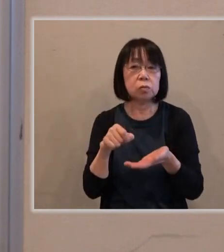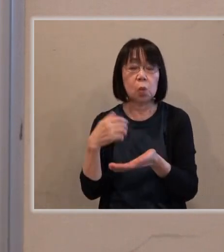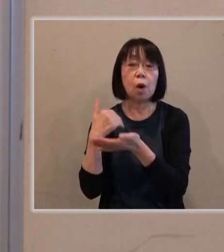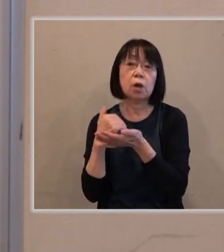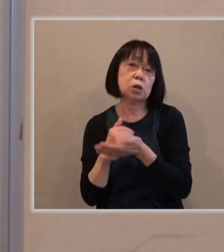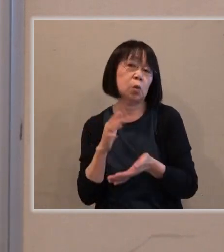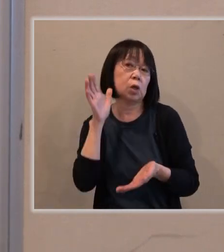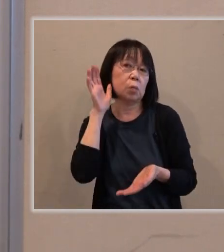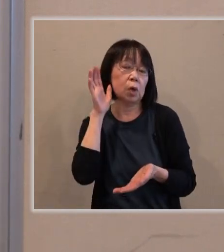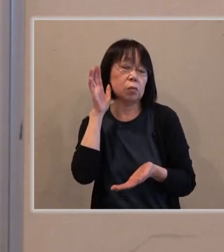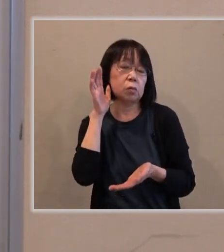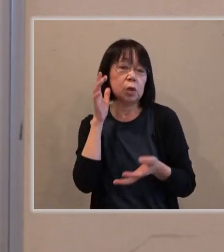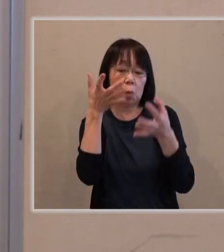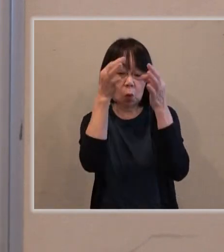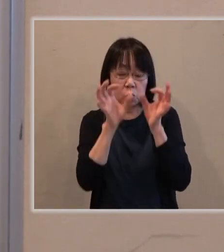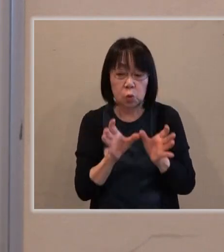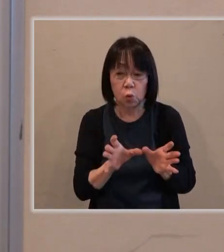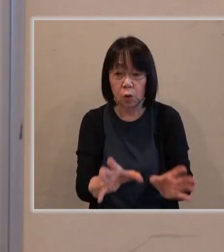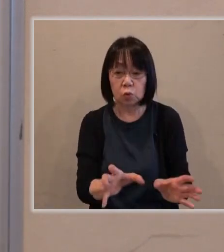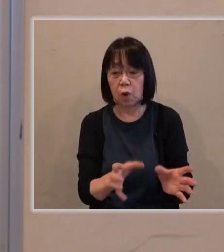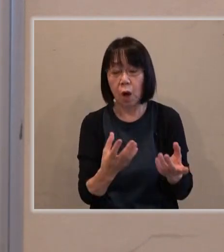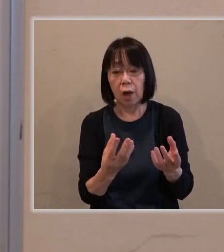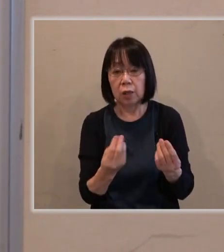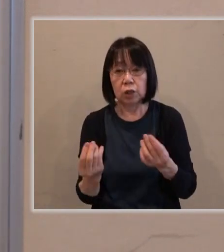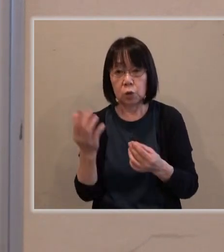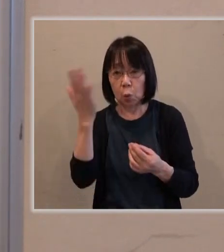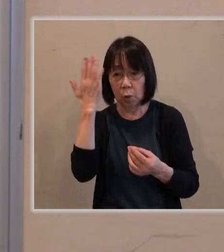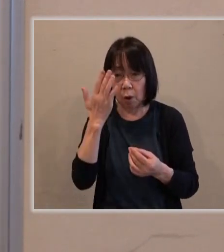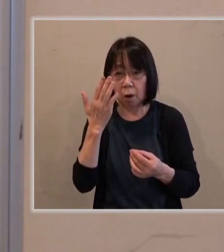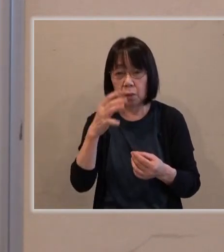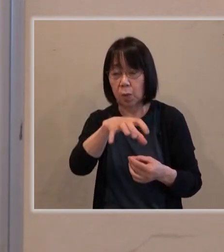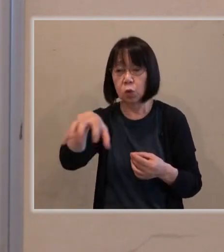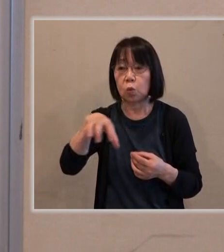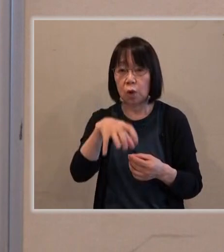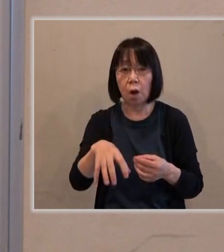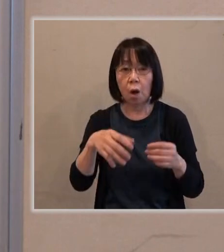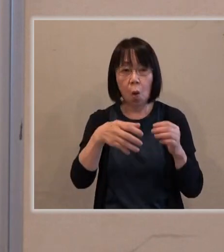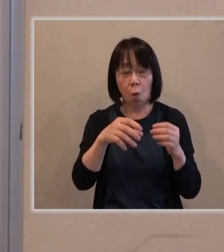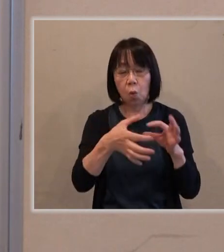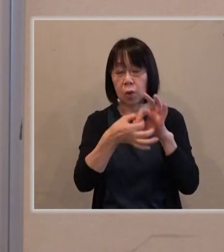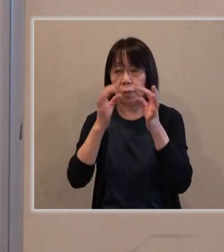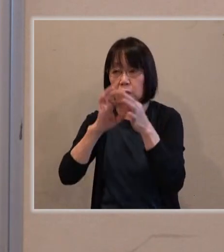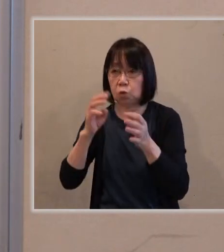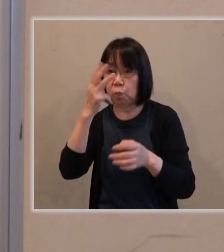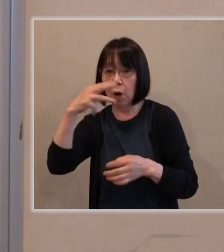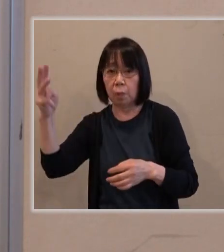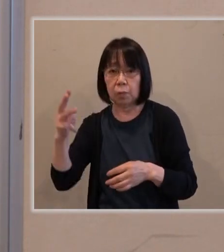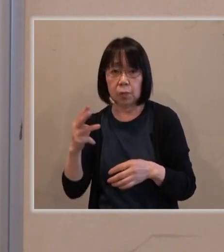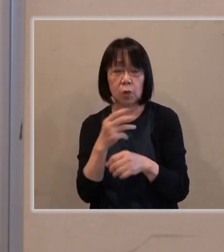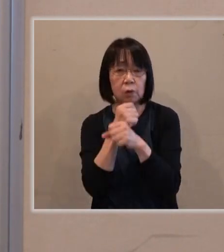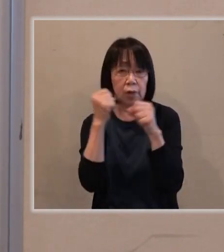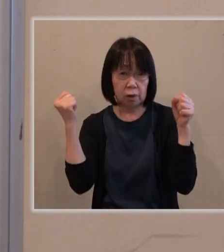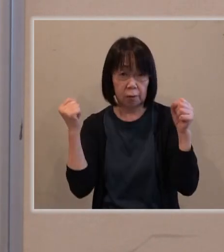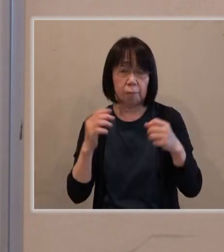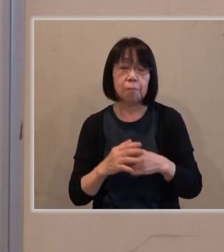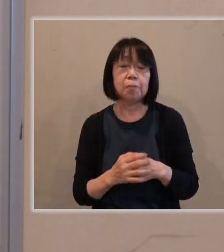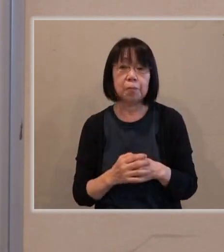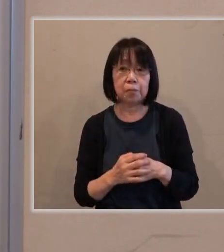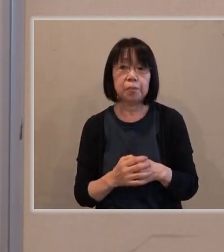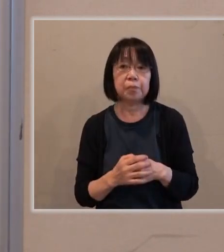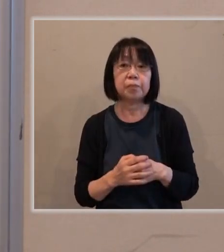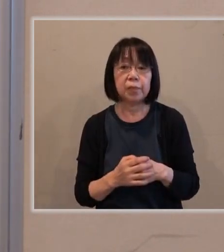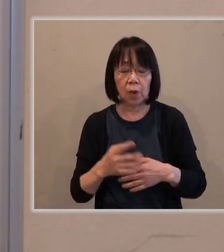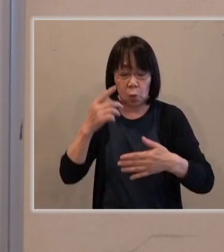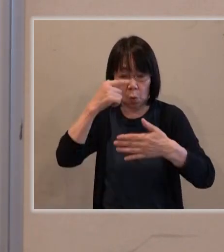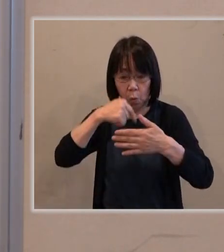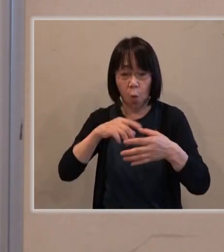も除雪がちゃんとされないところでオリンピックパラリンピックできるわけないじゃないですか。だから裏に秘めてる